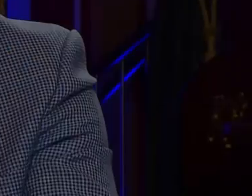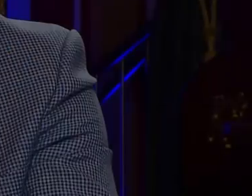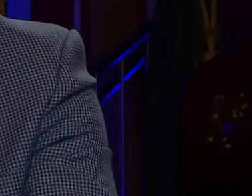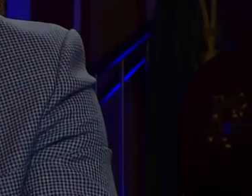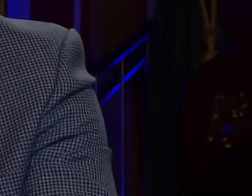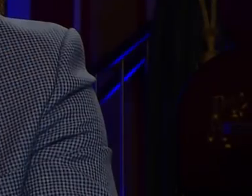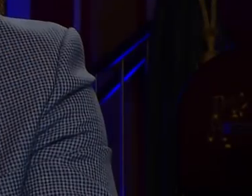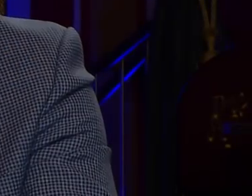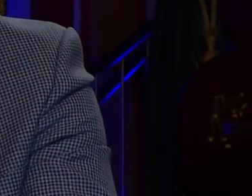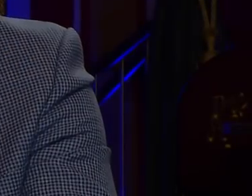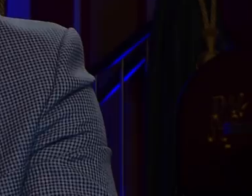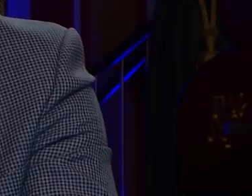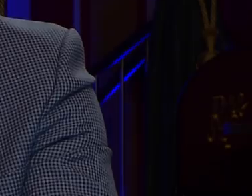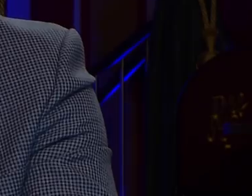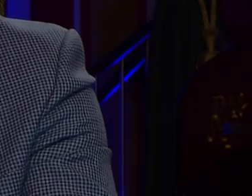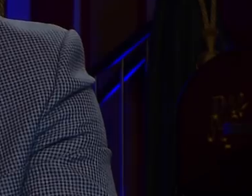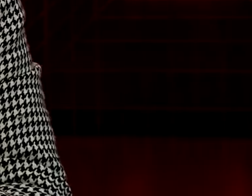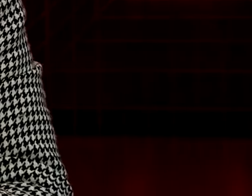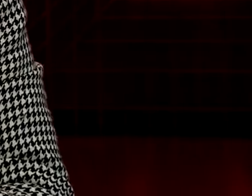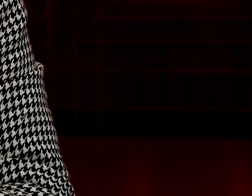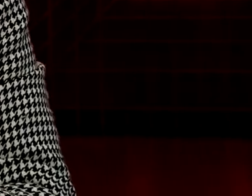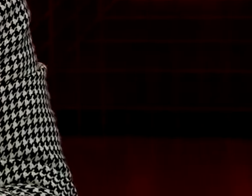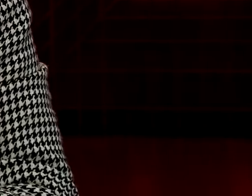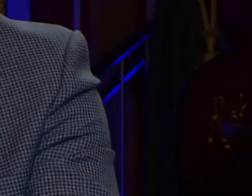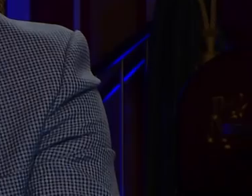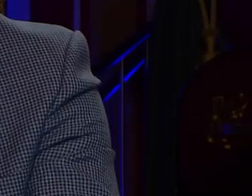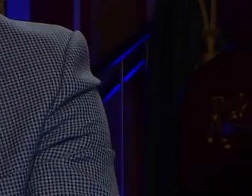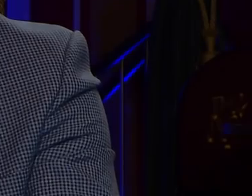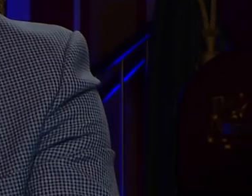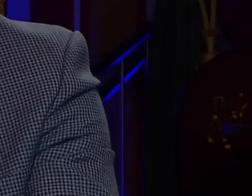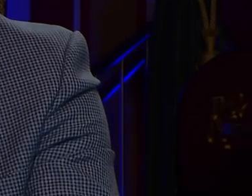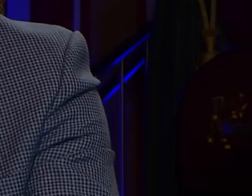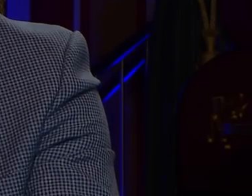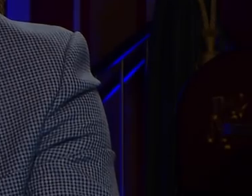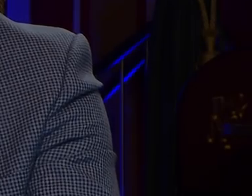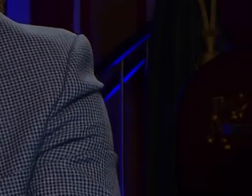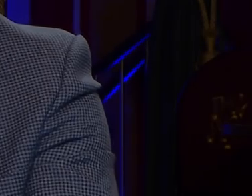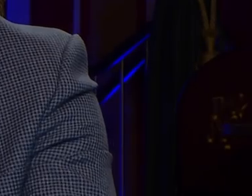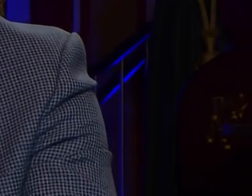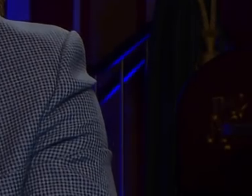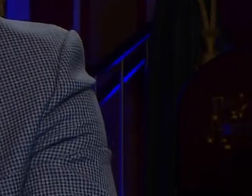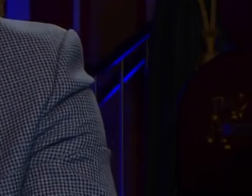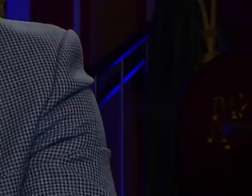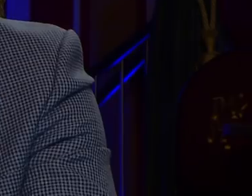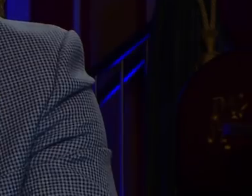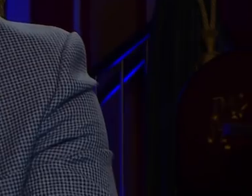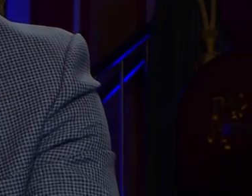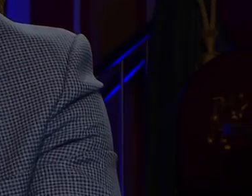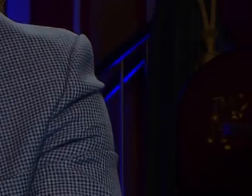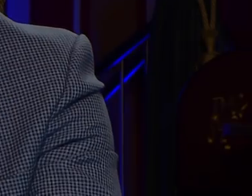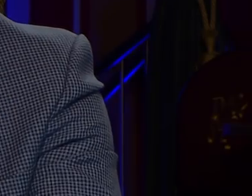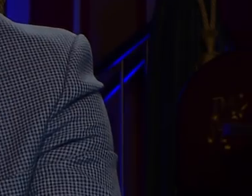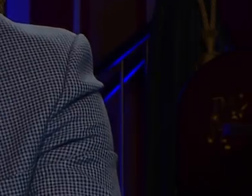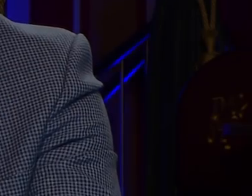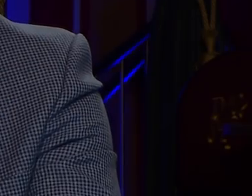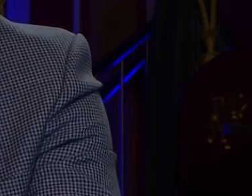Türk düşünürlerinin yazdığı Tebessüm makalesi evet, vardır. Evet, evet, evet, evet. Tebessüm evet devrimi de şu anda evet yaşayabiliriz. Herkesin evet birbirine ihtiyacı var. Profesör